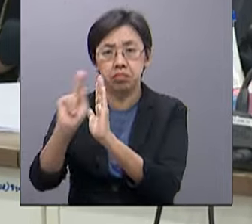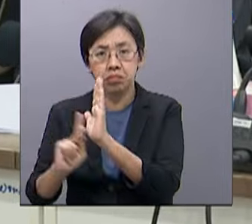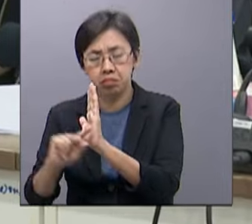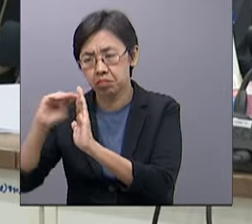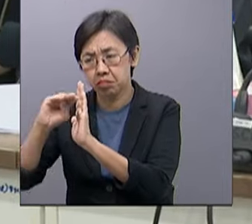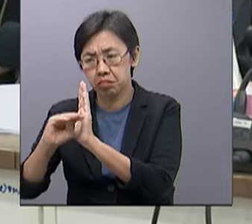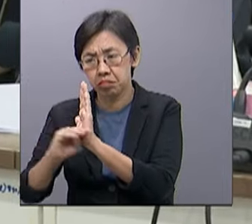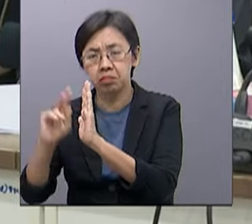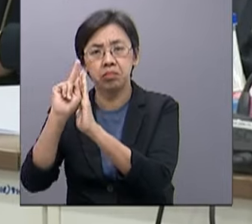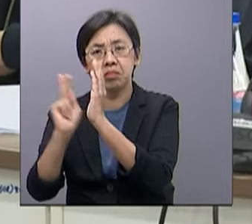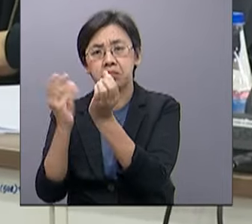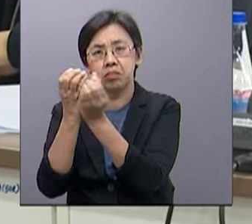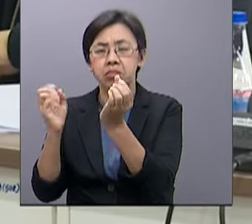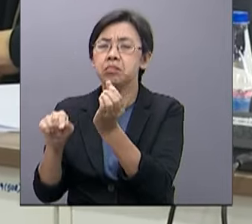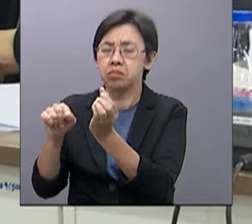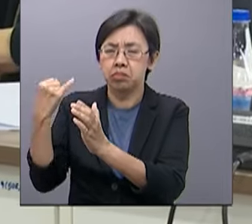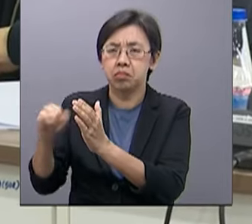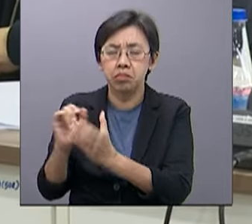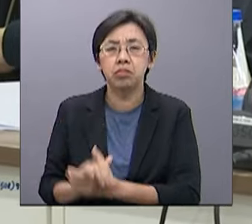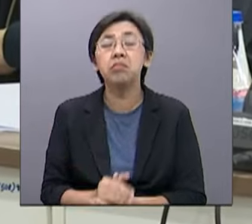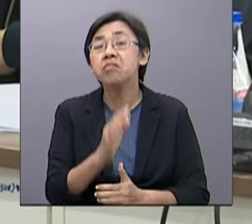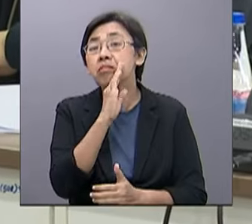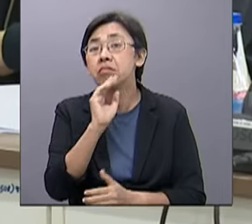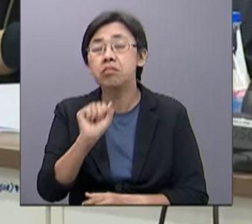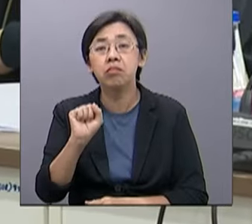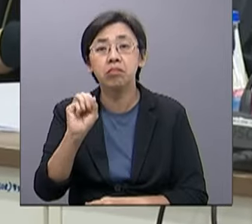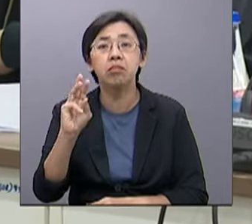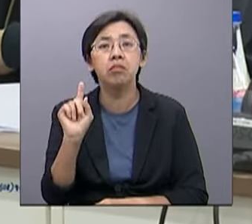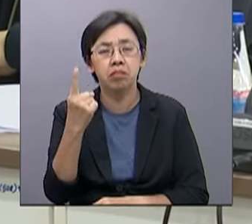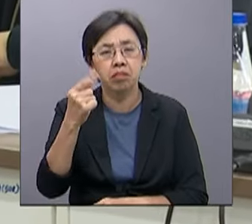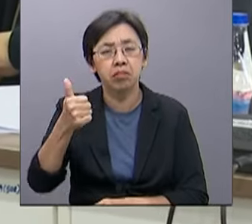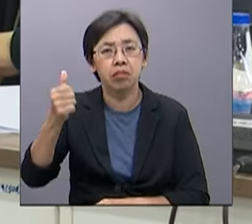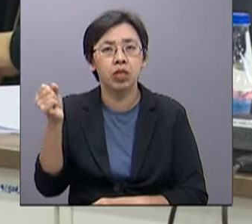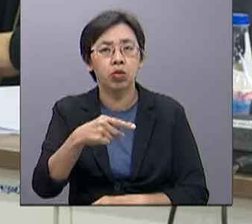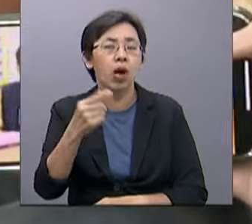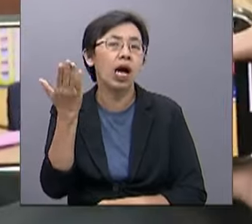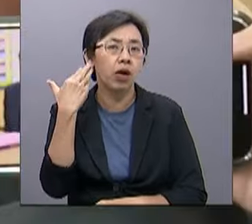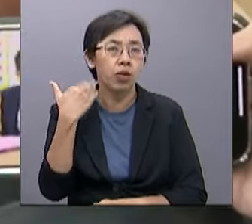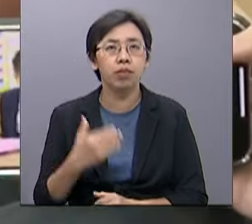ธรรมนูญโดยยังคงมั่นใจค่ะว่าสว.ชุดใหม่นี้จะดีกว่าชุดเดิมค่ะ